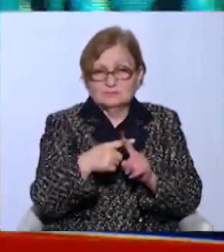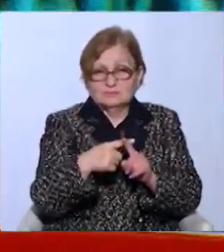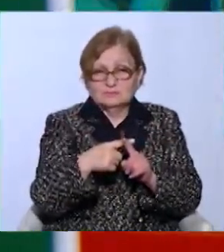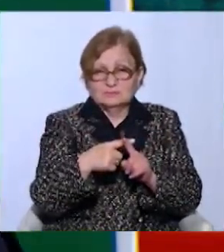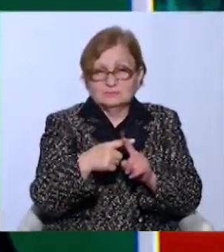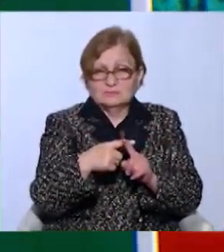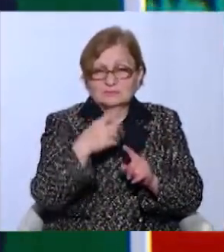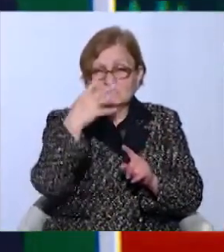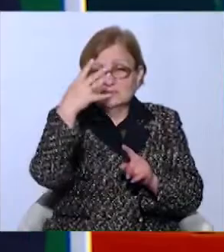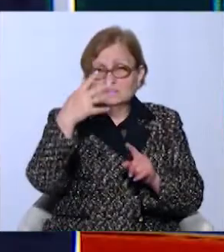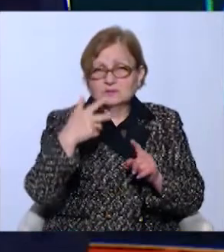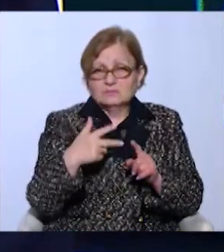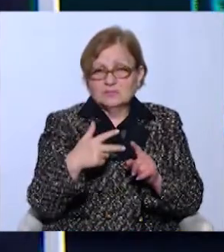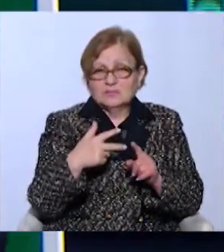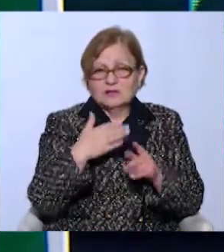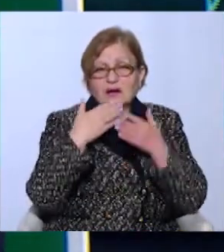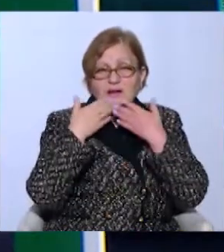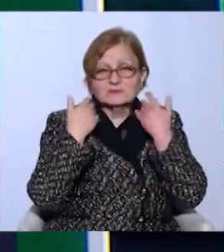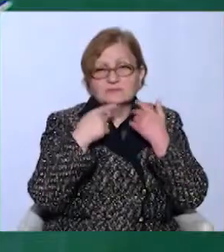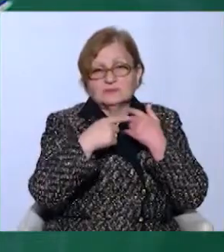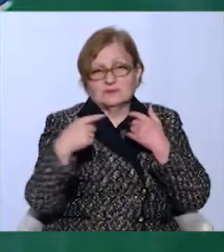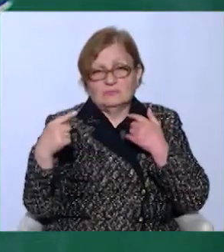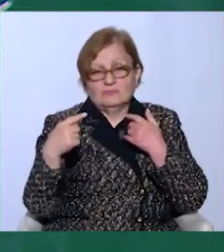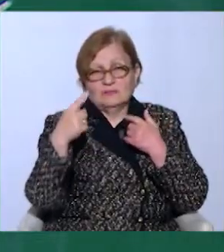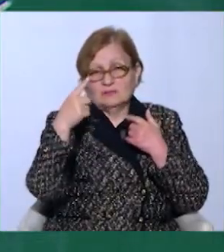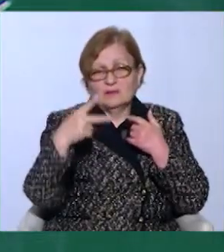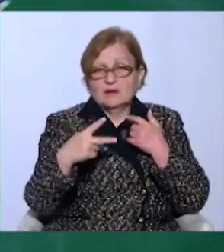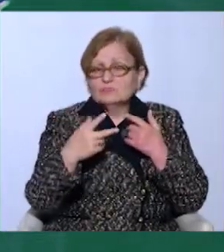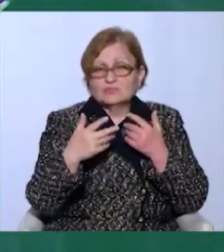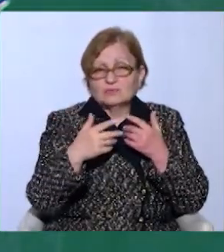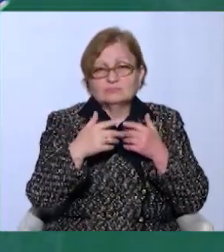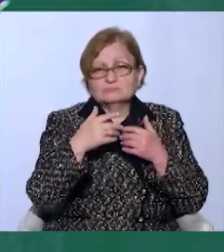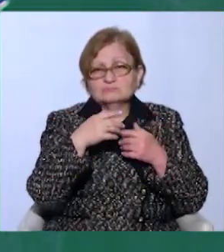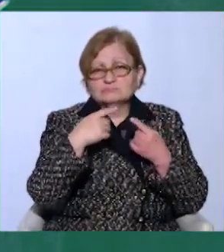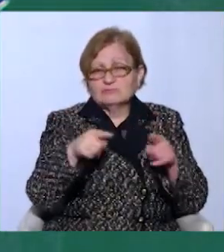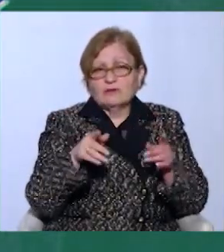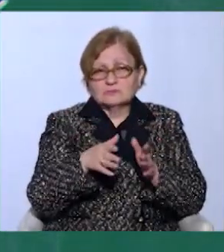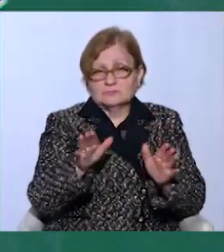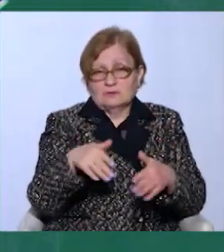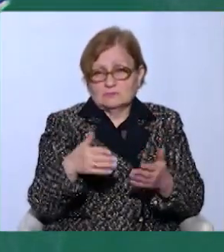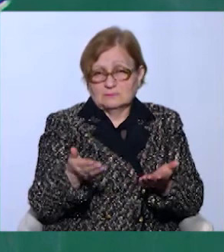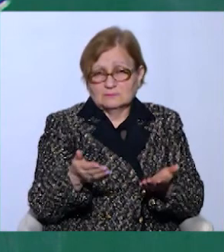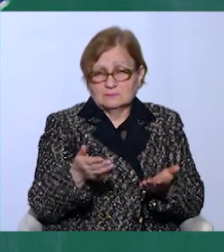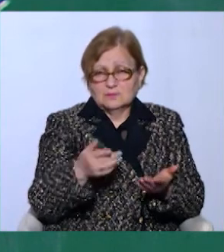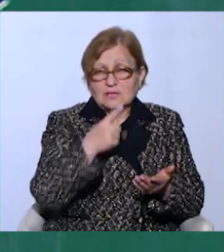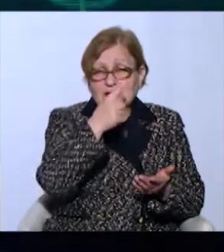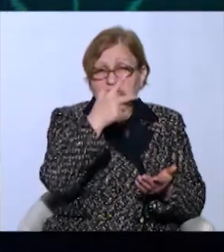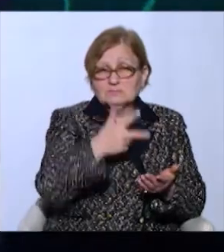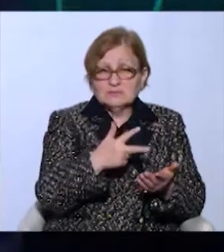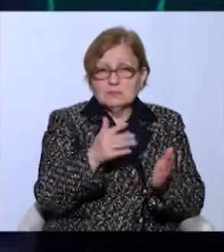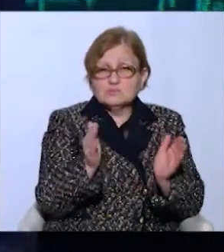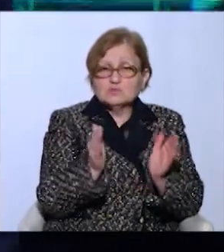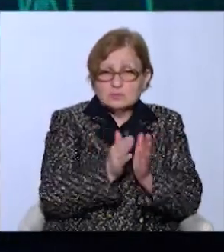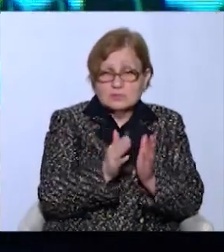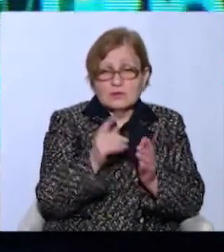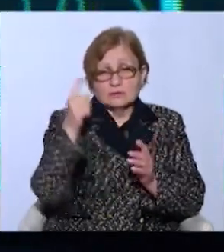შემდეგ უკვე 4 მესამედს კარ გამოვაკელი 1.2 სხვანაირად ვერაკლდებოდა, იმიტომ რომ 1 მესამედი